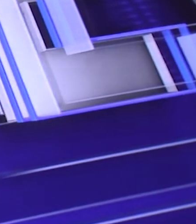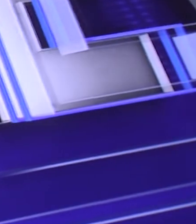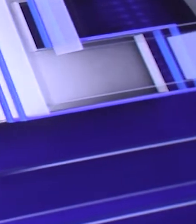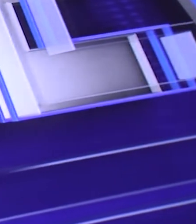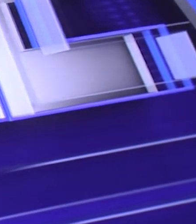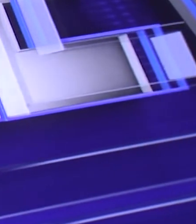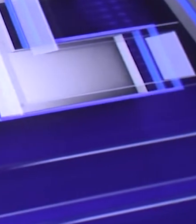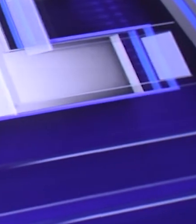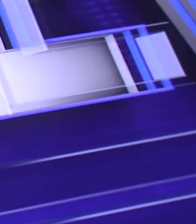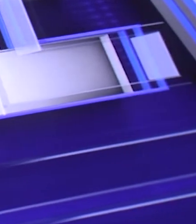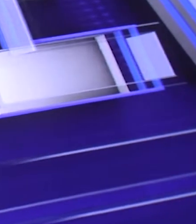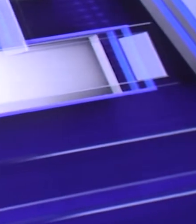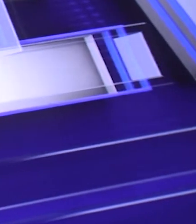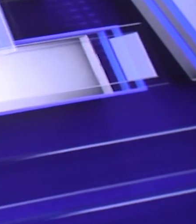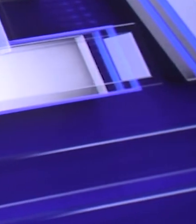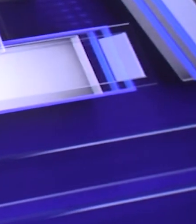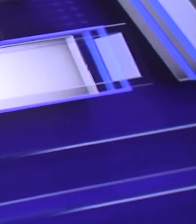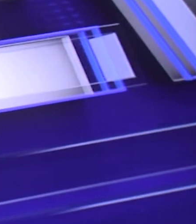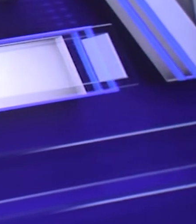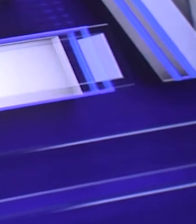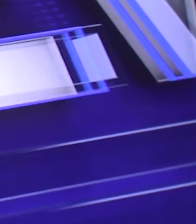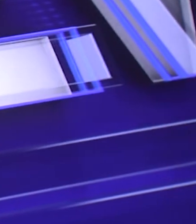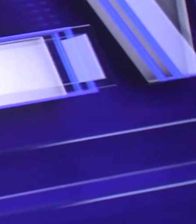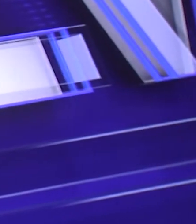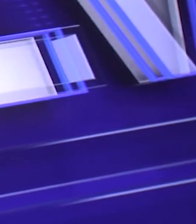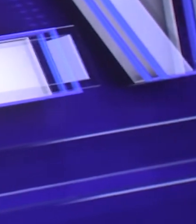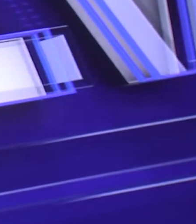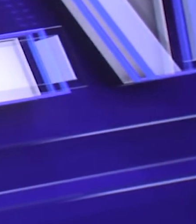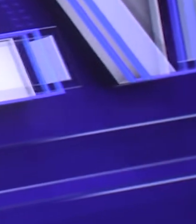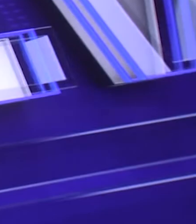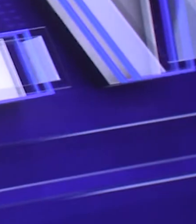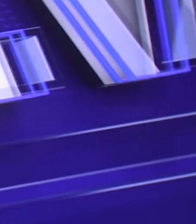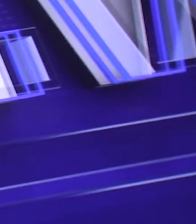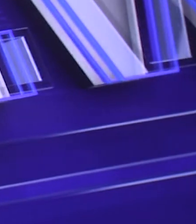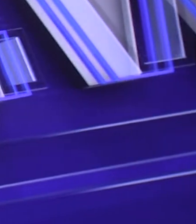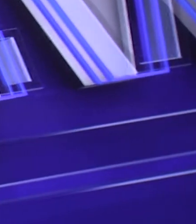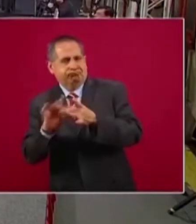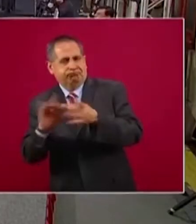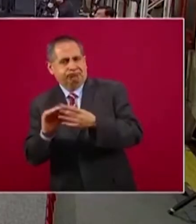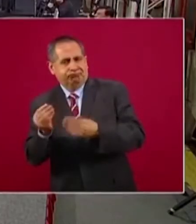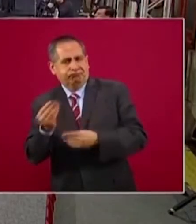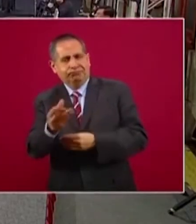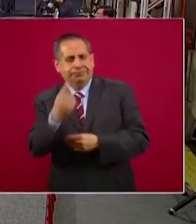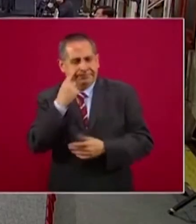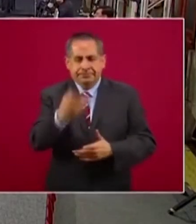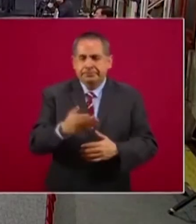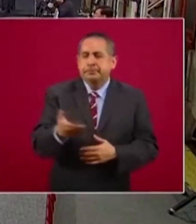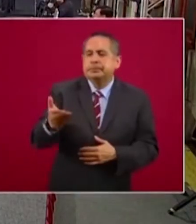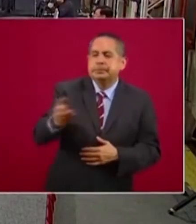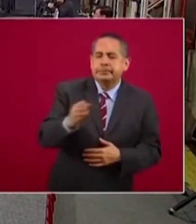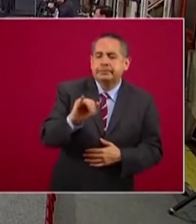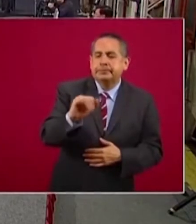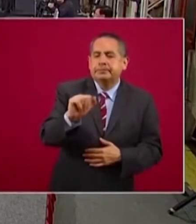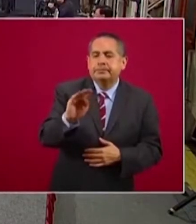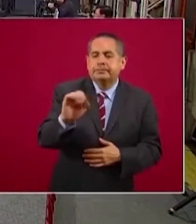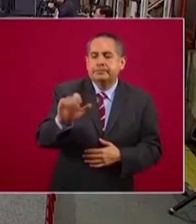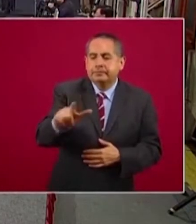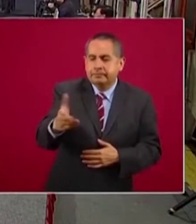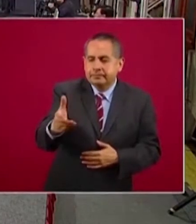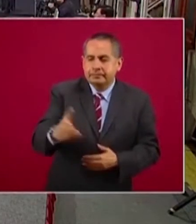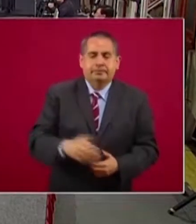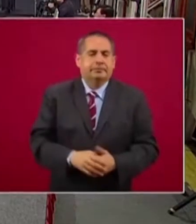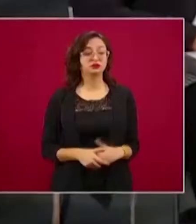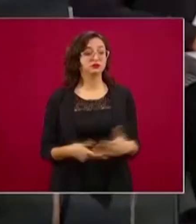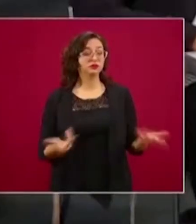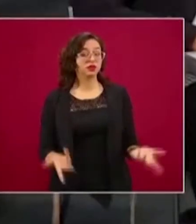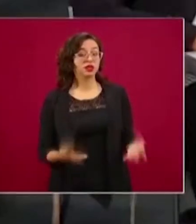thương mại Bắc Mỹ ký kết giữa ba quốc gia là Hoa Kỳ, Canada và Mỹ Tây Cơ. Trong cùng một phát biểu đăng trên mạng xã hội